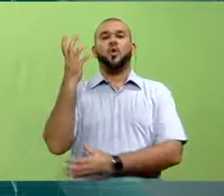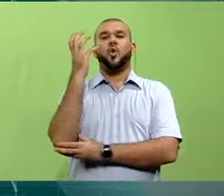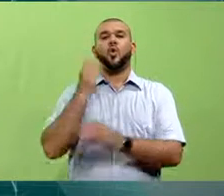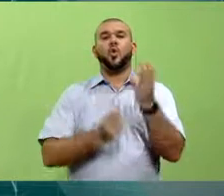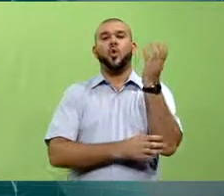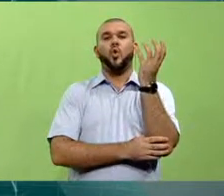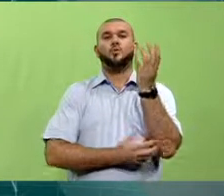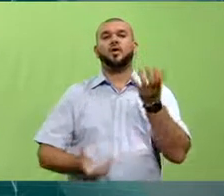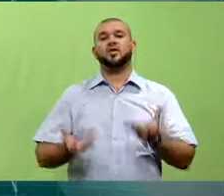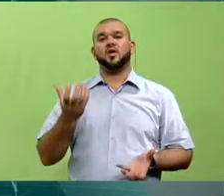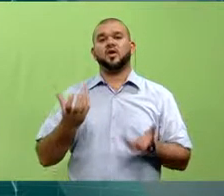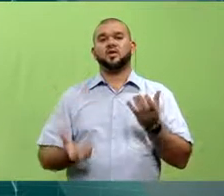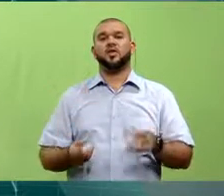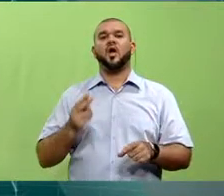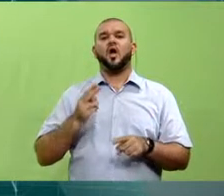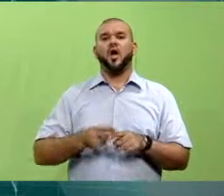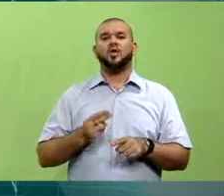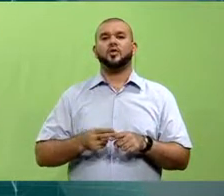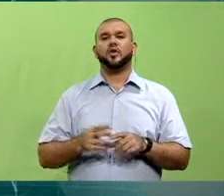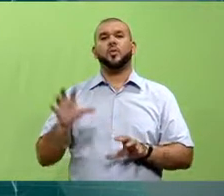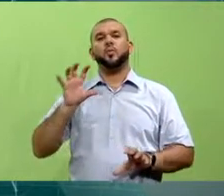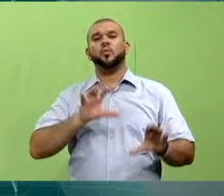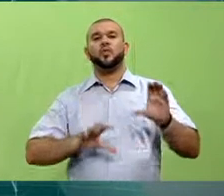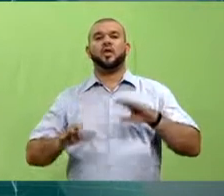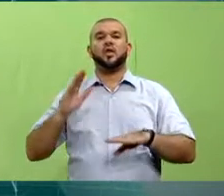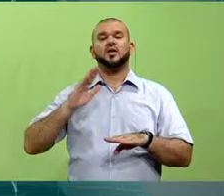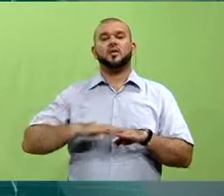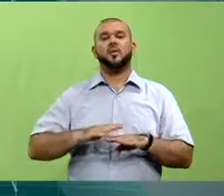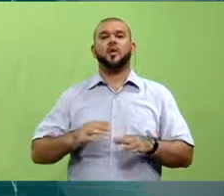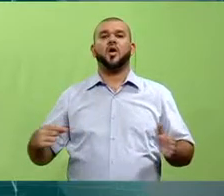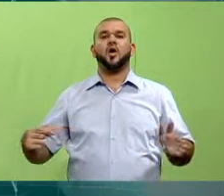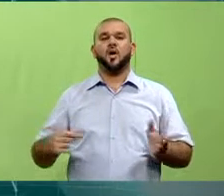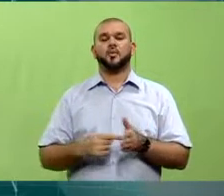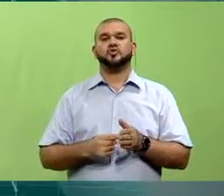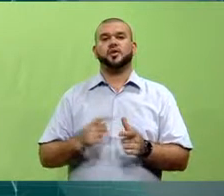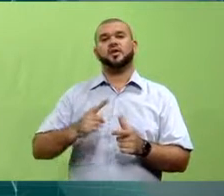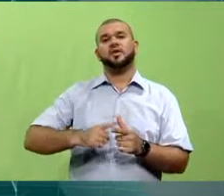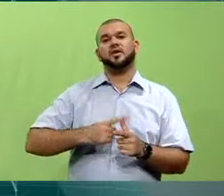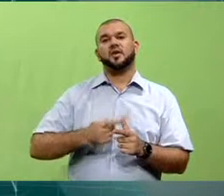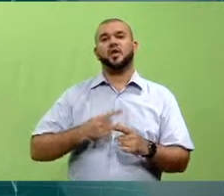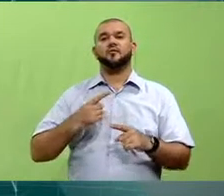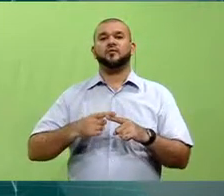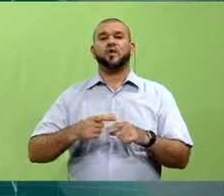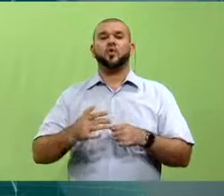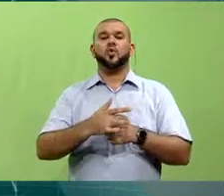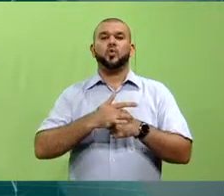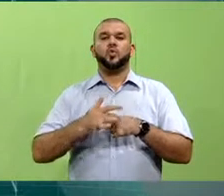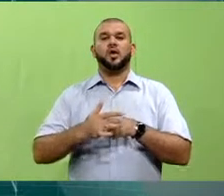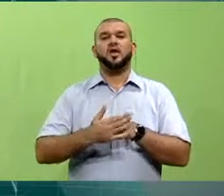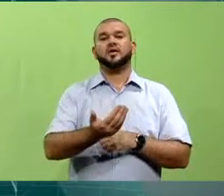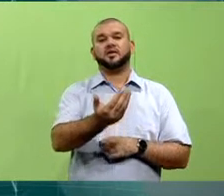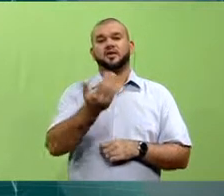Orman yangınlarına anında müdahale etmek amacıyla kiralanan ve ülkeye geldiğinde